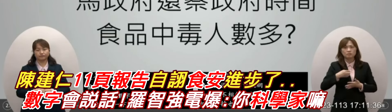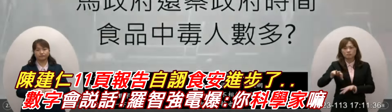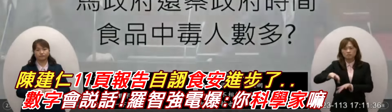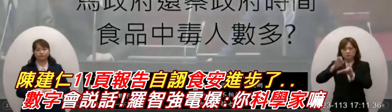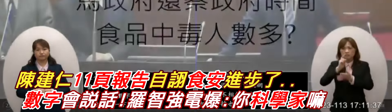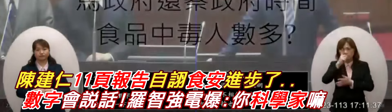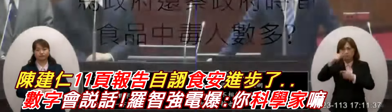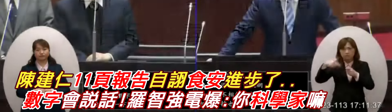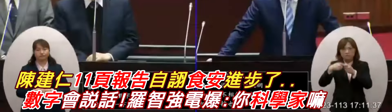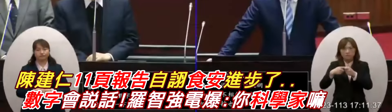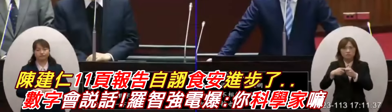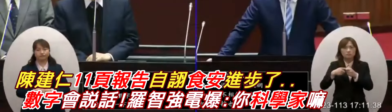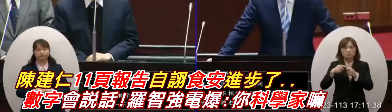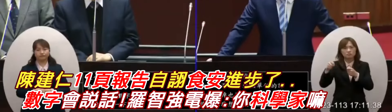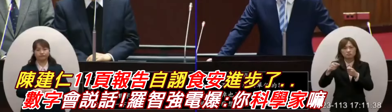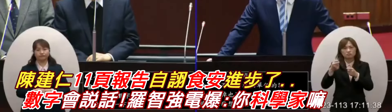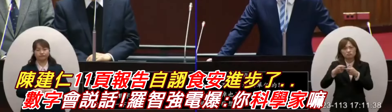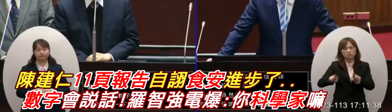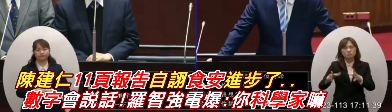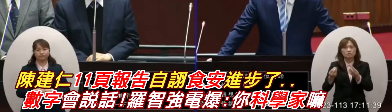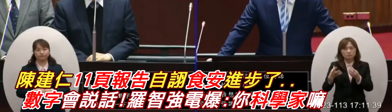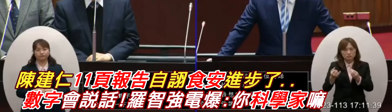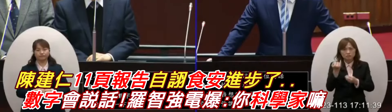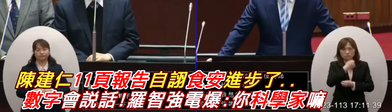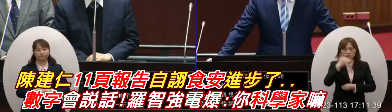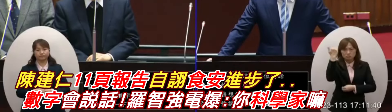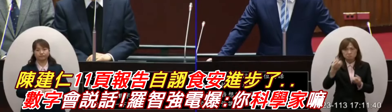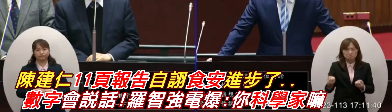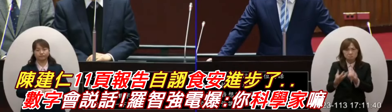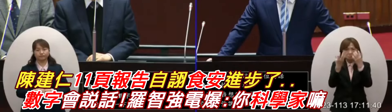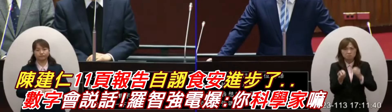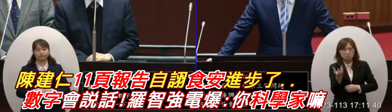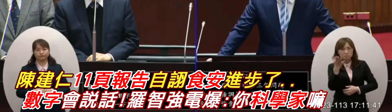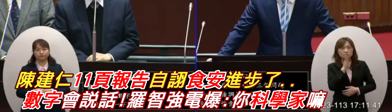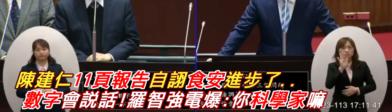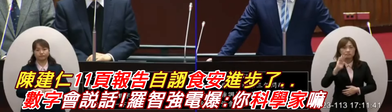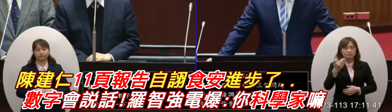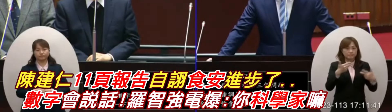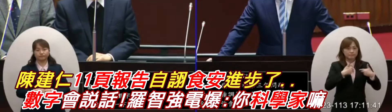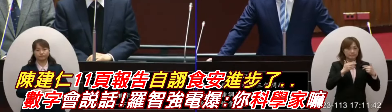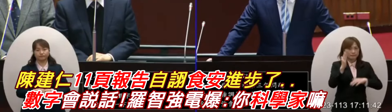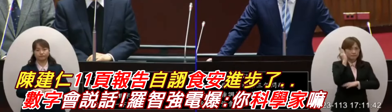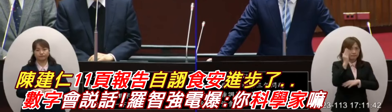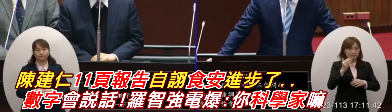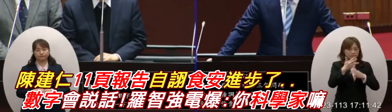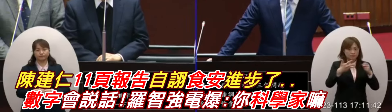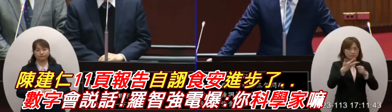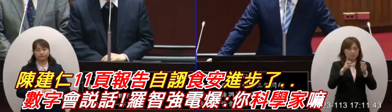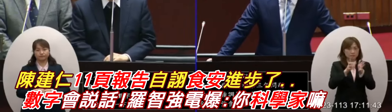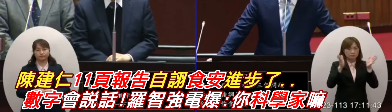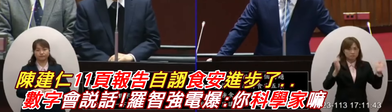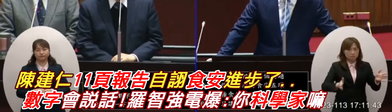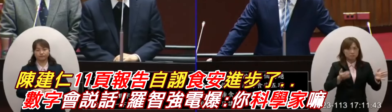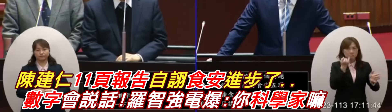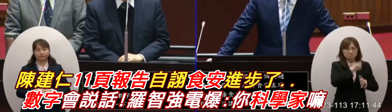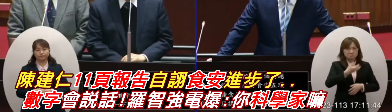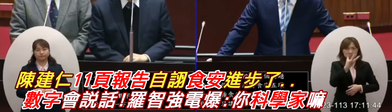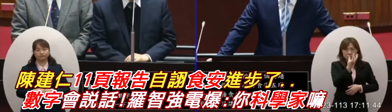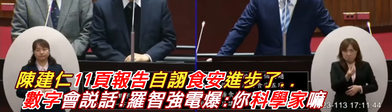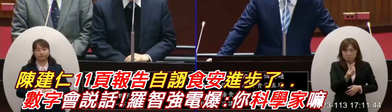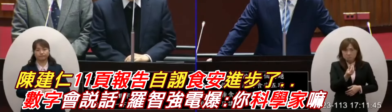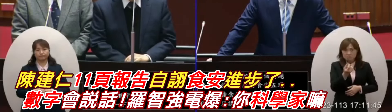许那一年特殊事件你特别高，但也许蔡英文八年其实还是比较少啊，有没有可能？